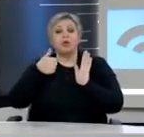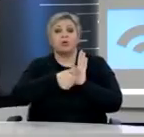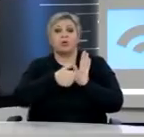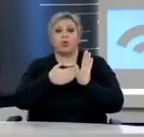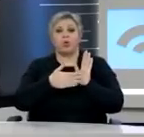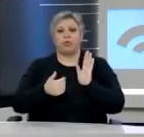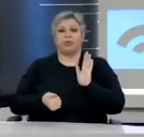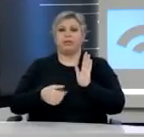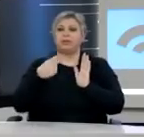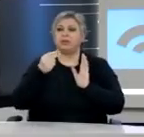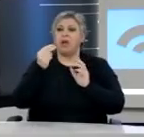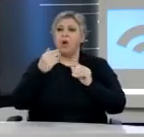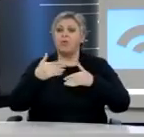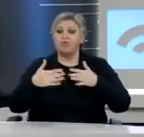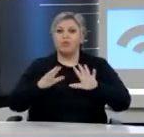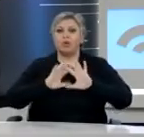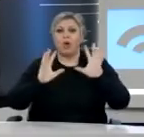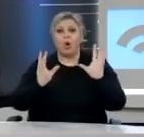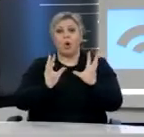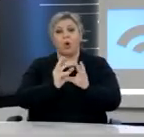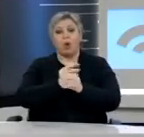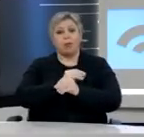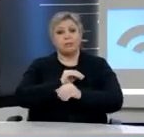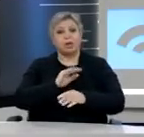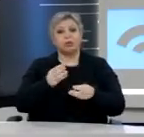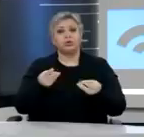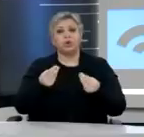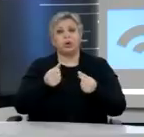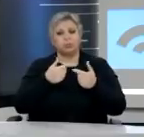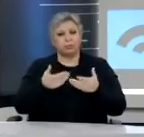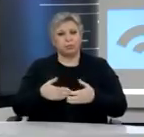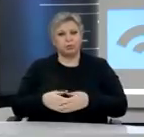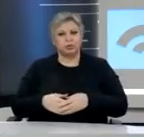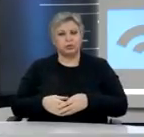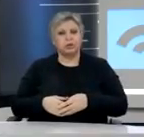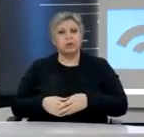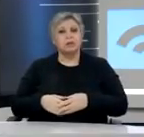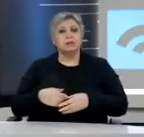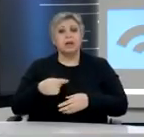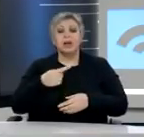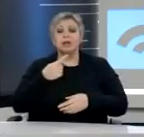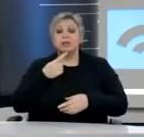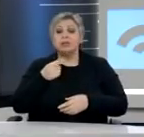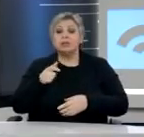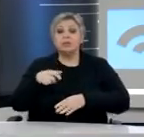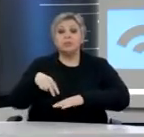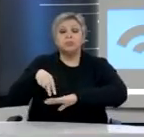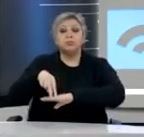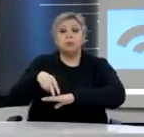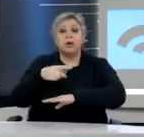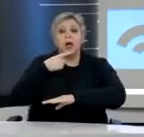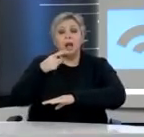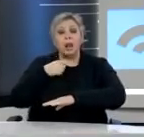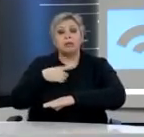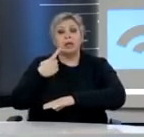του κοινοβουλευτισμού, και μας λέτε ότι δεν έχει τη δυνατότητα μια κυβέρνηση, ακόμα και αν πάρει ψήφο εμπιστοσύνης